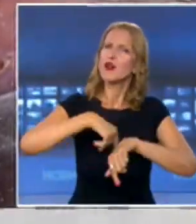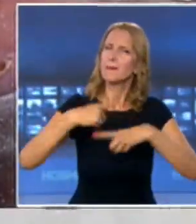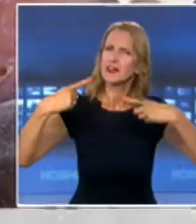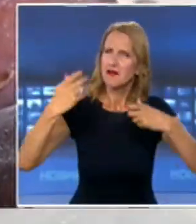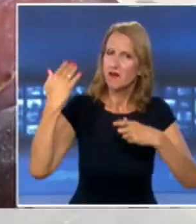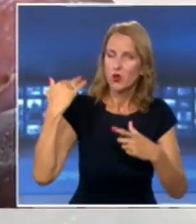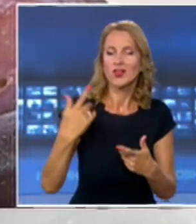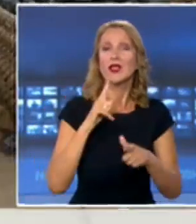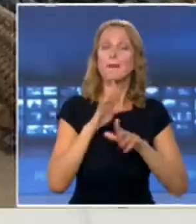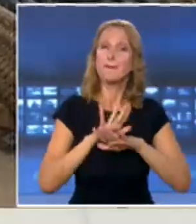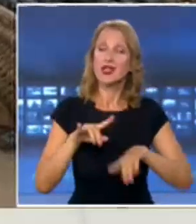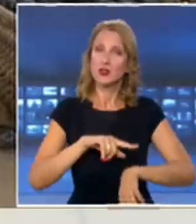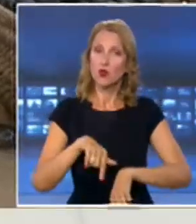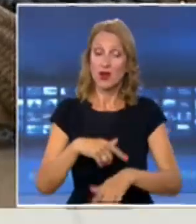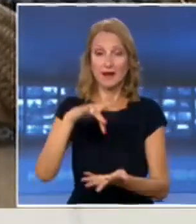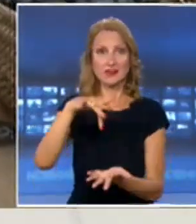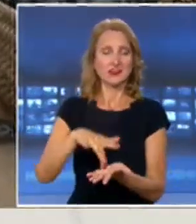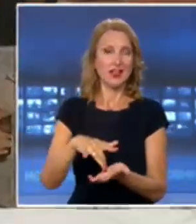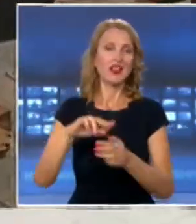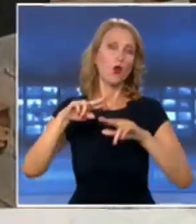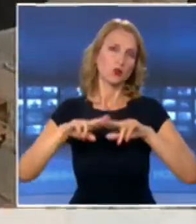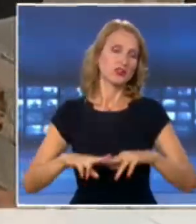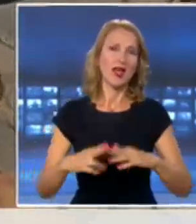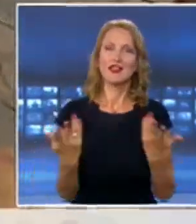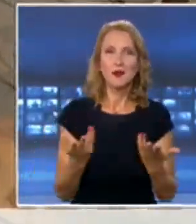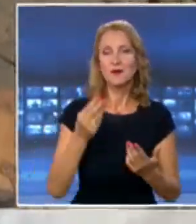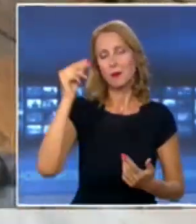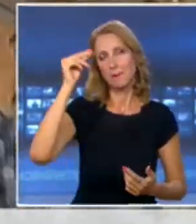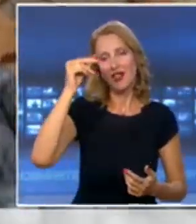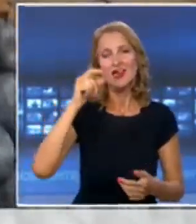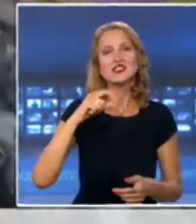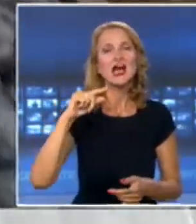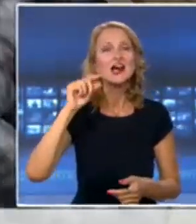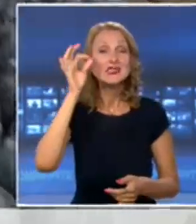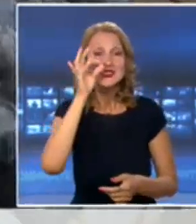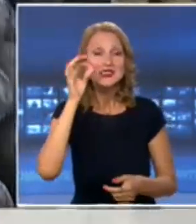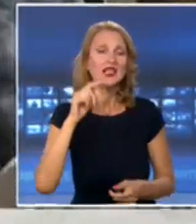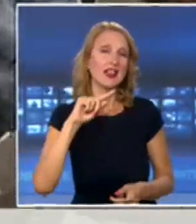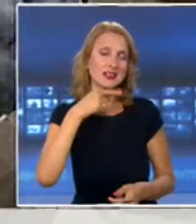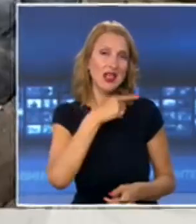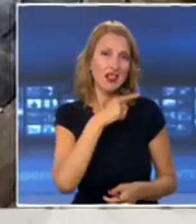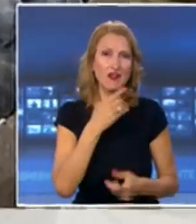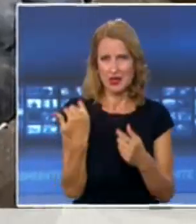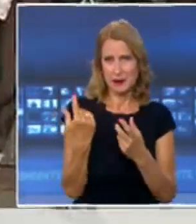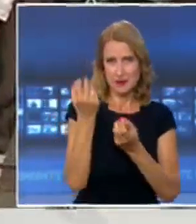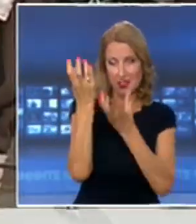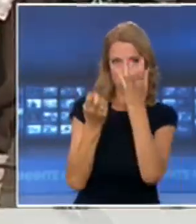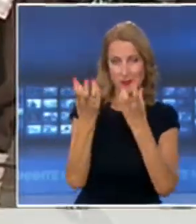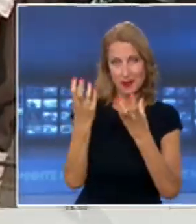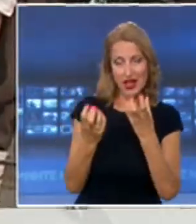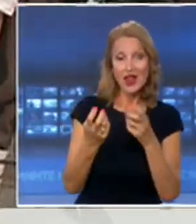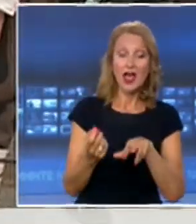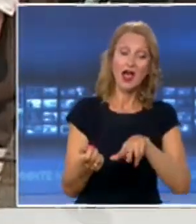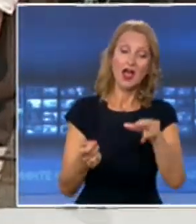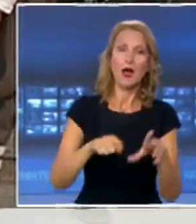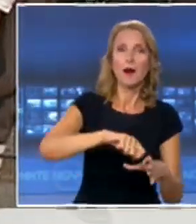на вниманието обаче си остана българската синя слива. На едно място тя присъстваше току-що набрана, а на друго с нея се